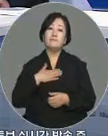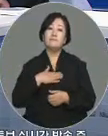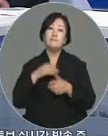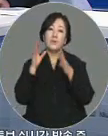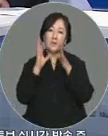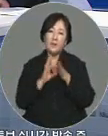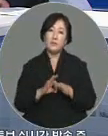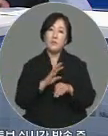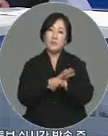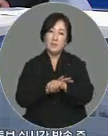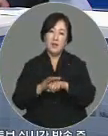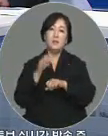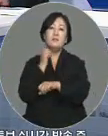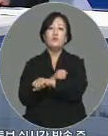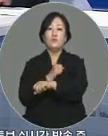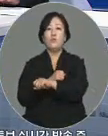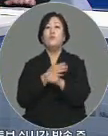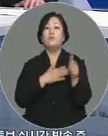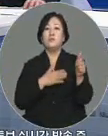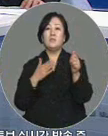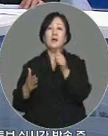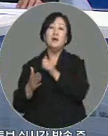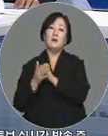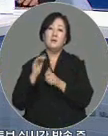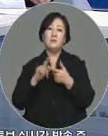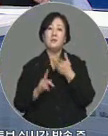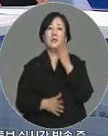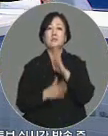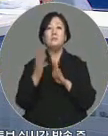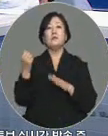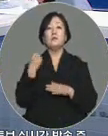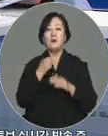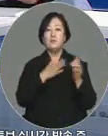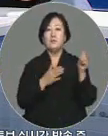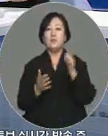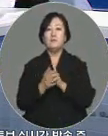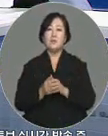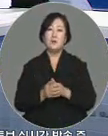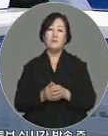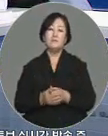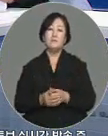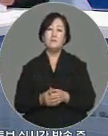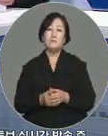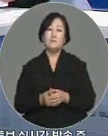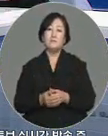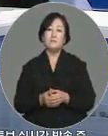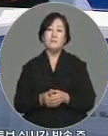계속해서 감사합니다. 좀 예, 수고를 해주시길 바랍니다. 여태익 울산시 시민건강국장이었습니다. 예.